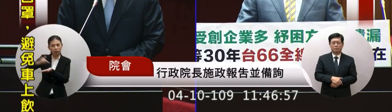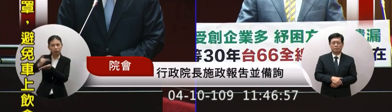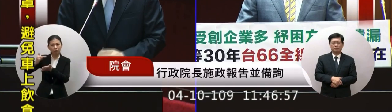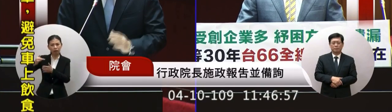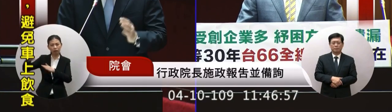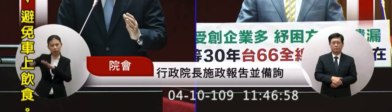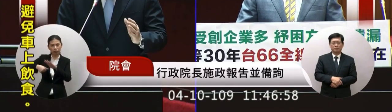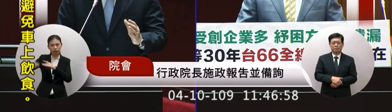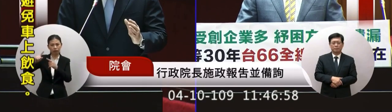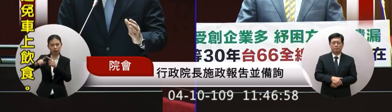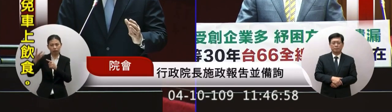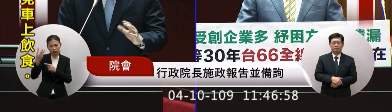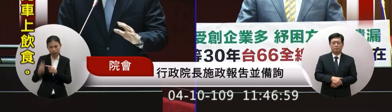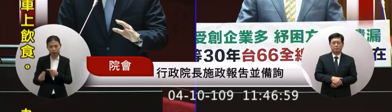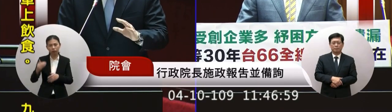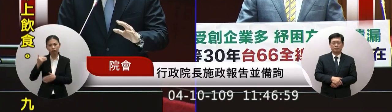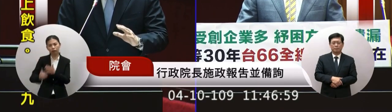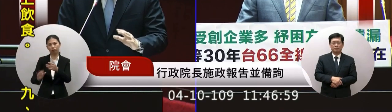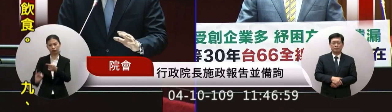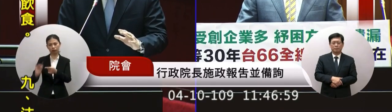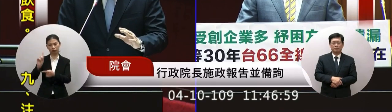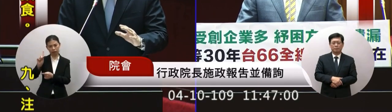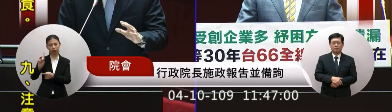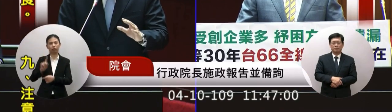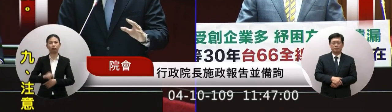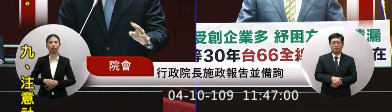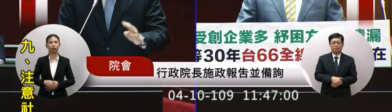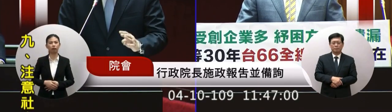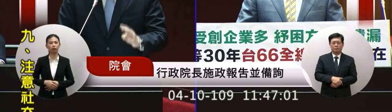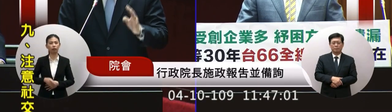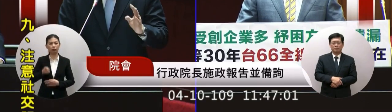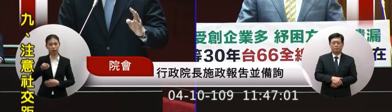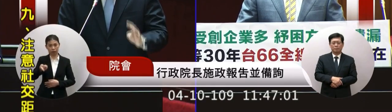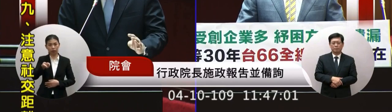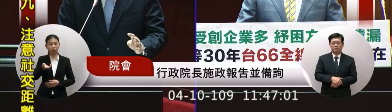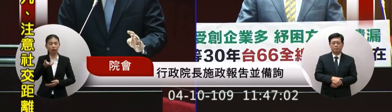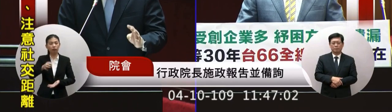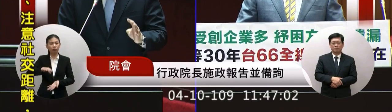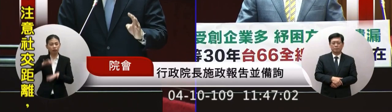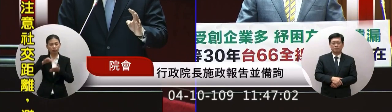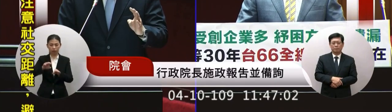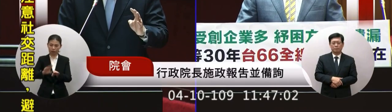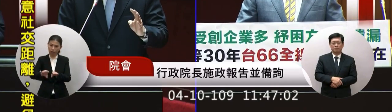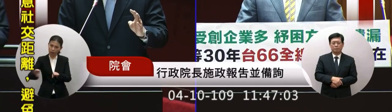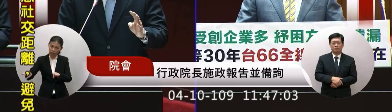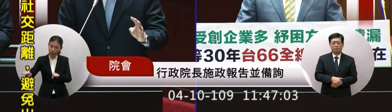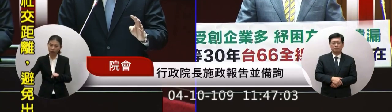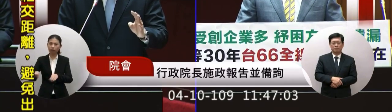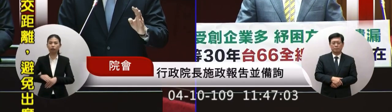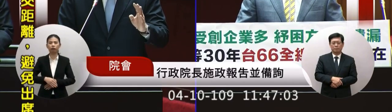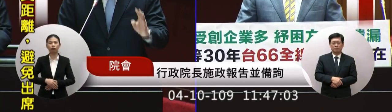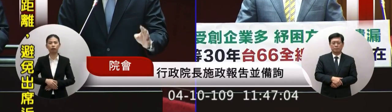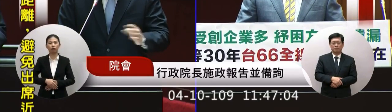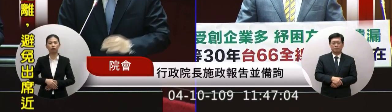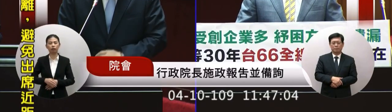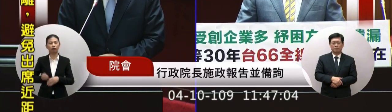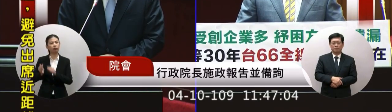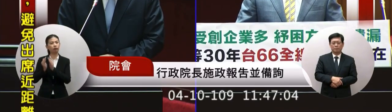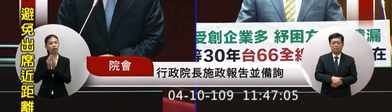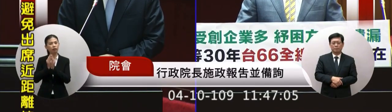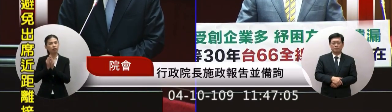啊的人数，那这个部分您刚提到就是停车场，还有桃园这